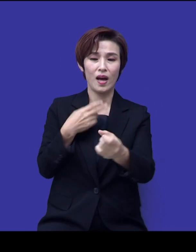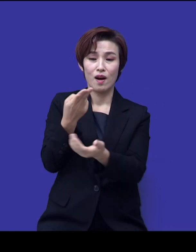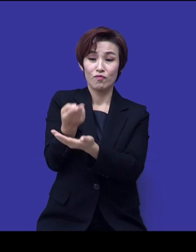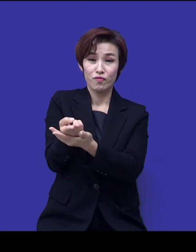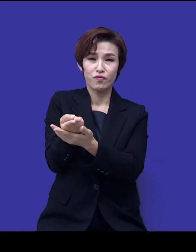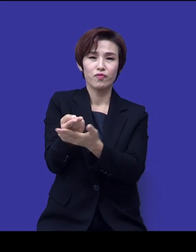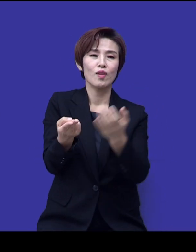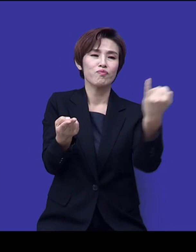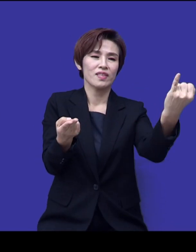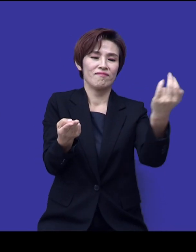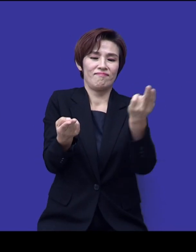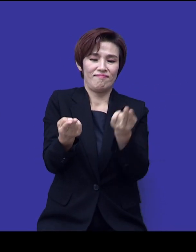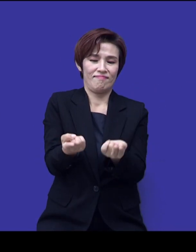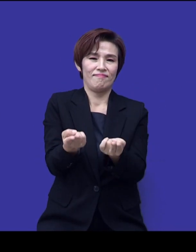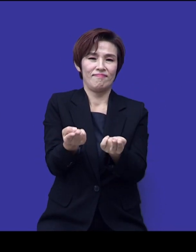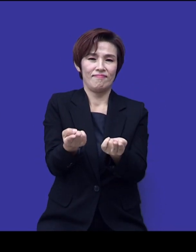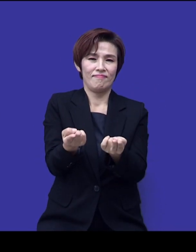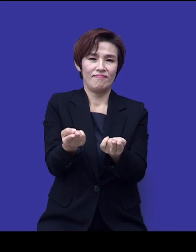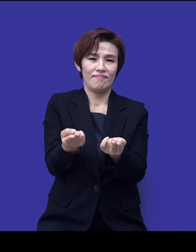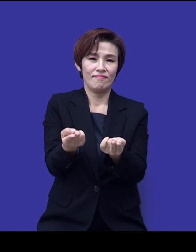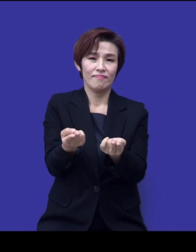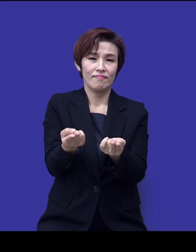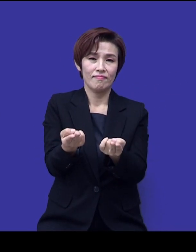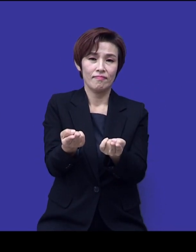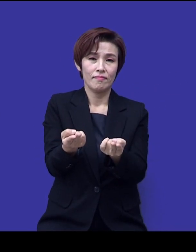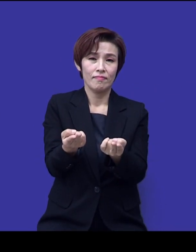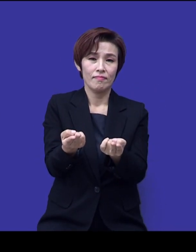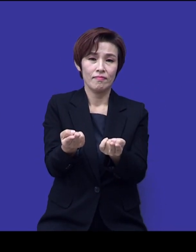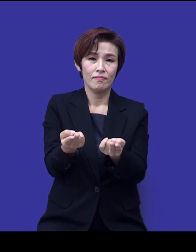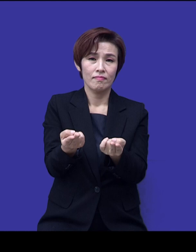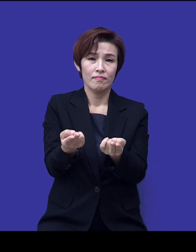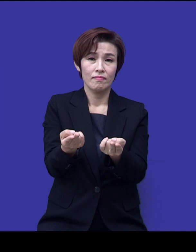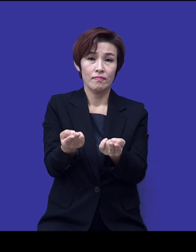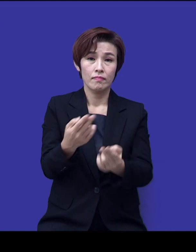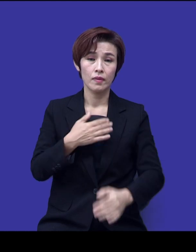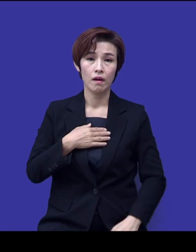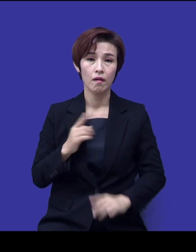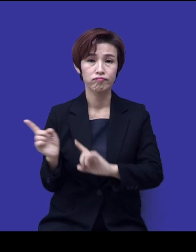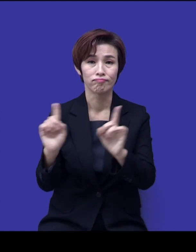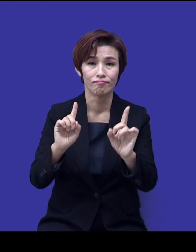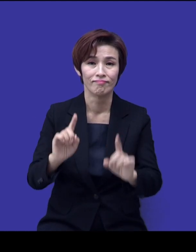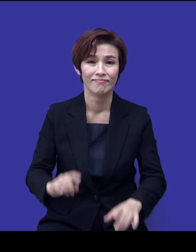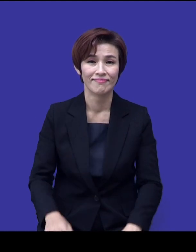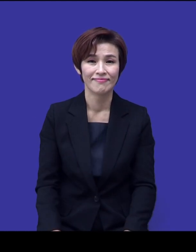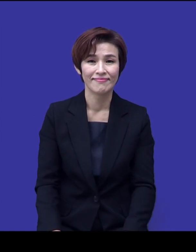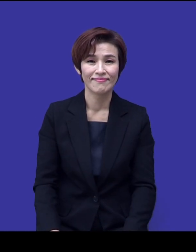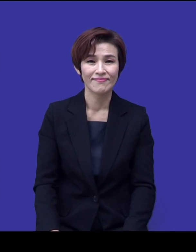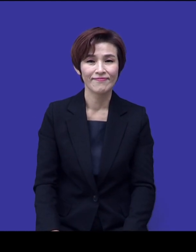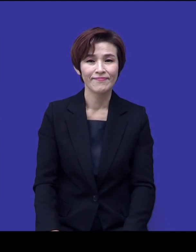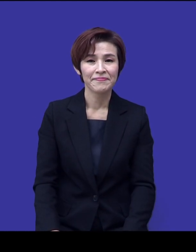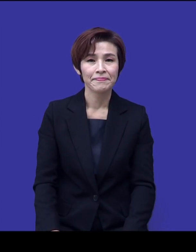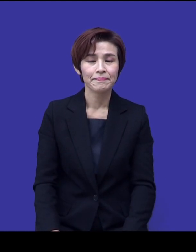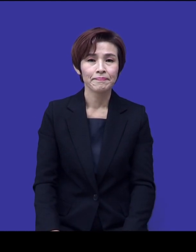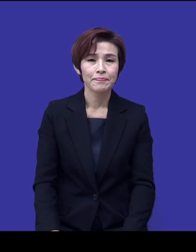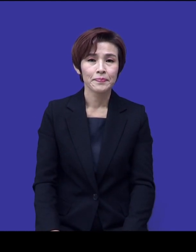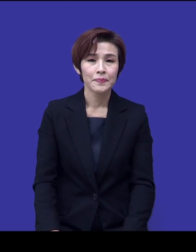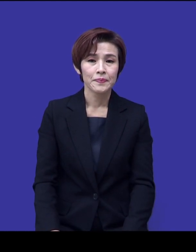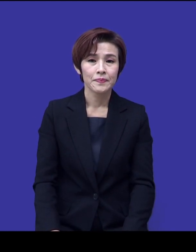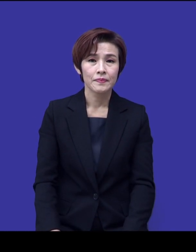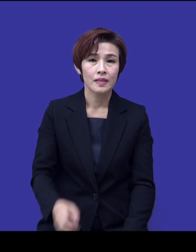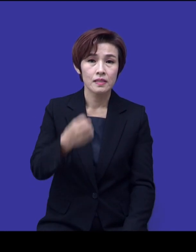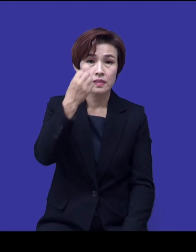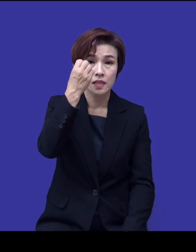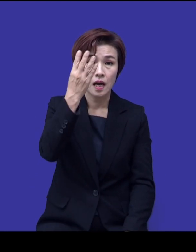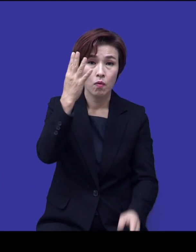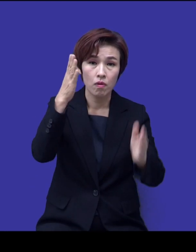대면을 시켜줬다고 해요. 네, 네. 그러는데 어떡하나 살아났으니 아. 아니 그리고 4개월